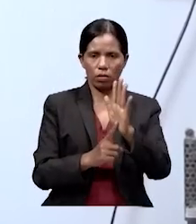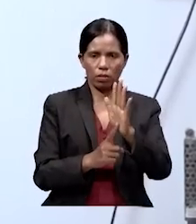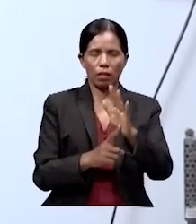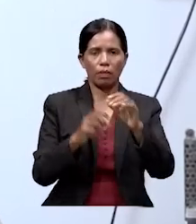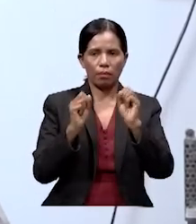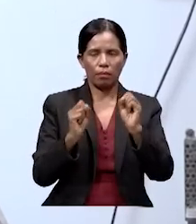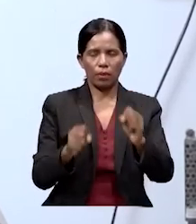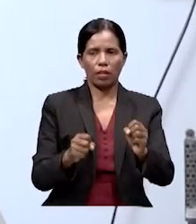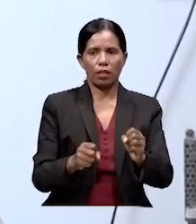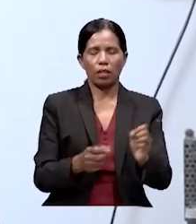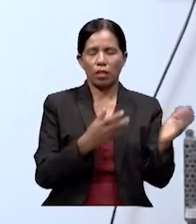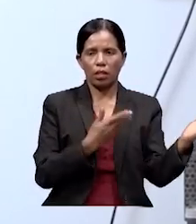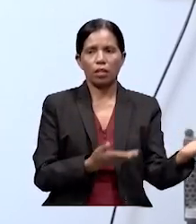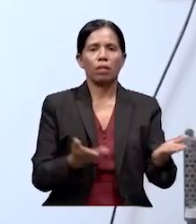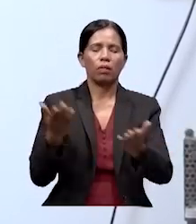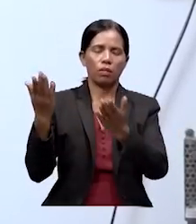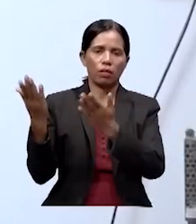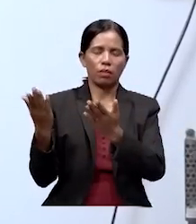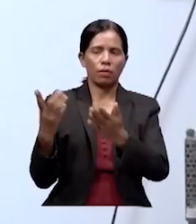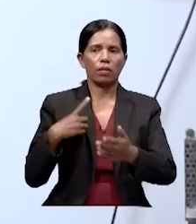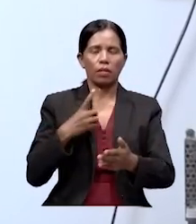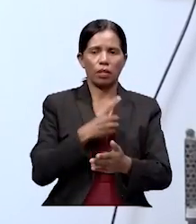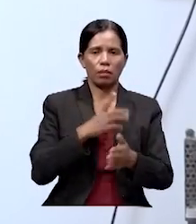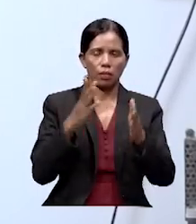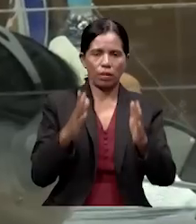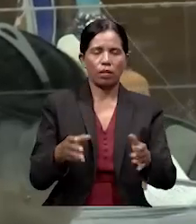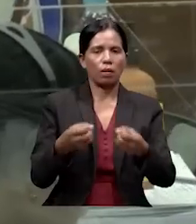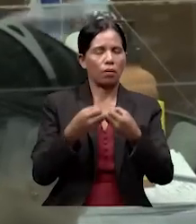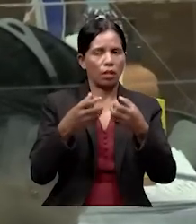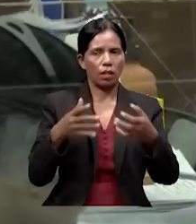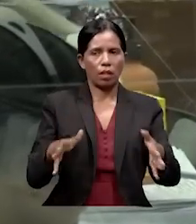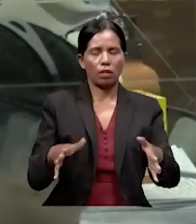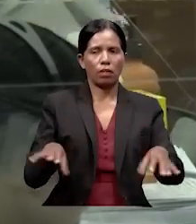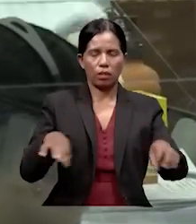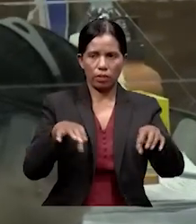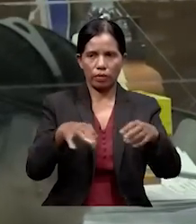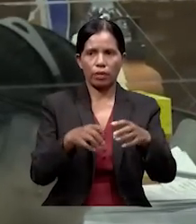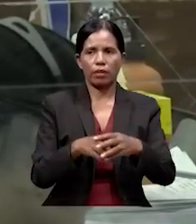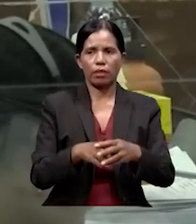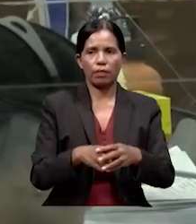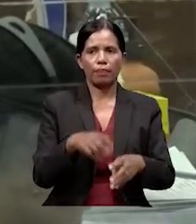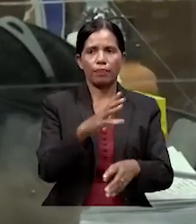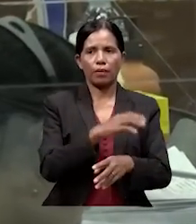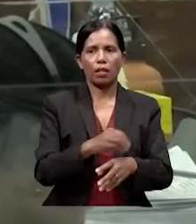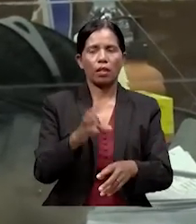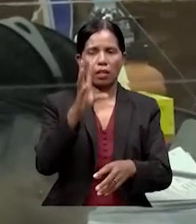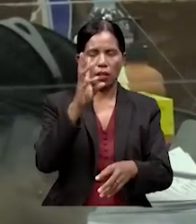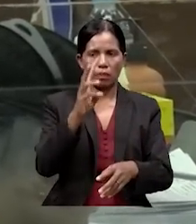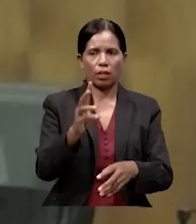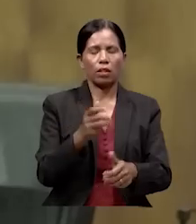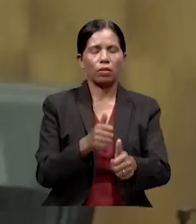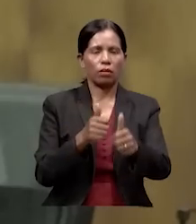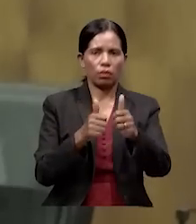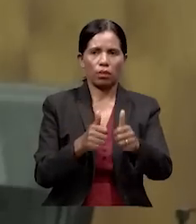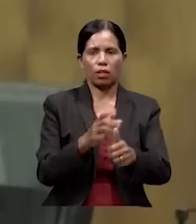bele akareta lori ona deputaro ne bele lako mandat faktus kata plenaria dalane tutu